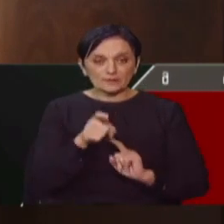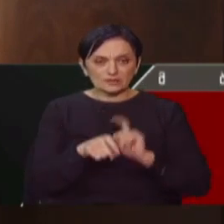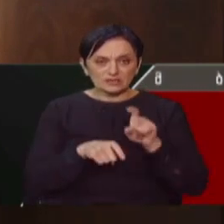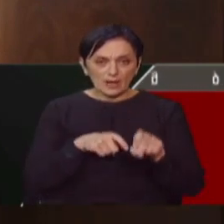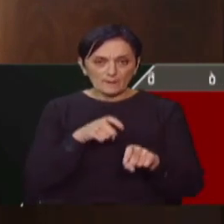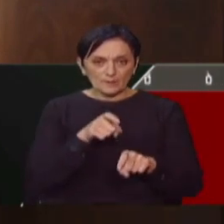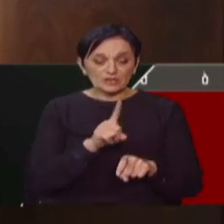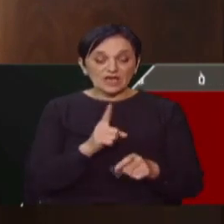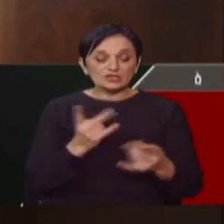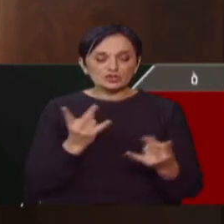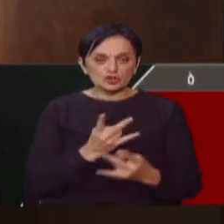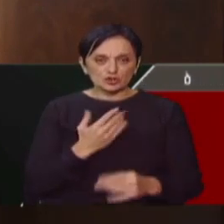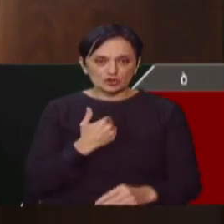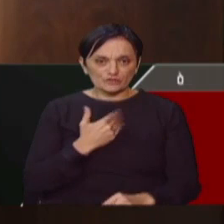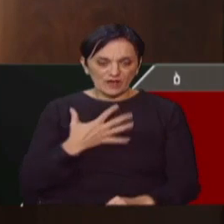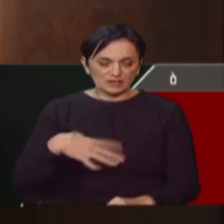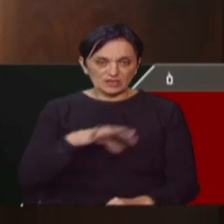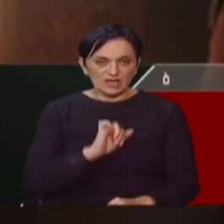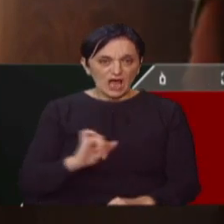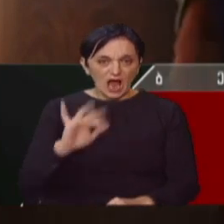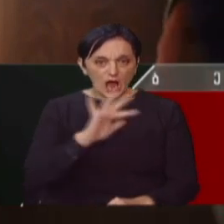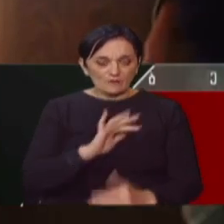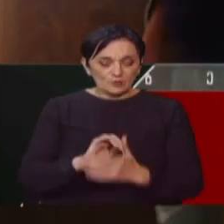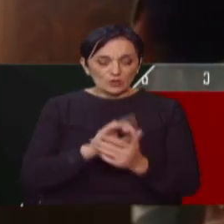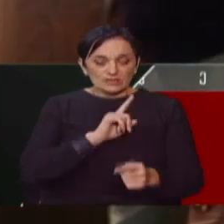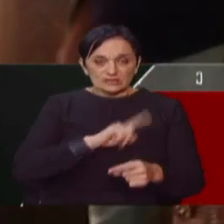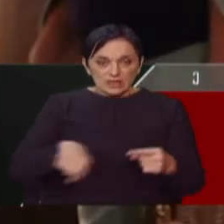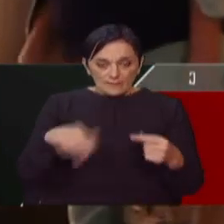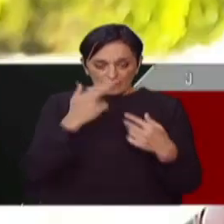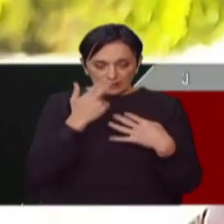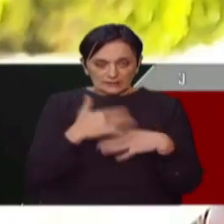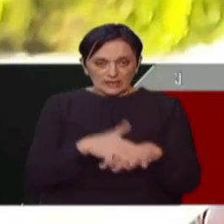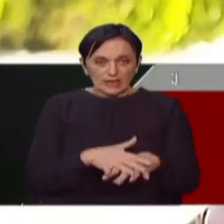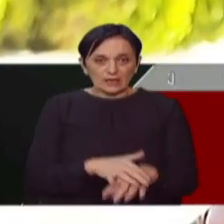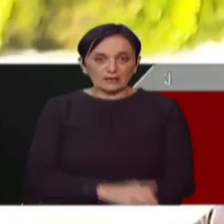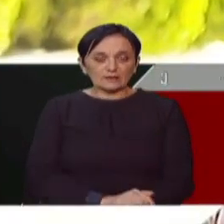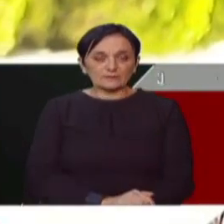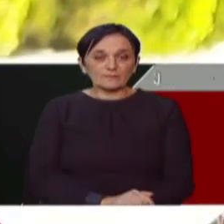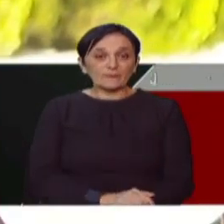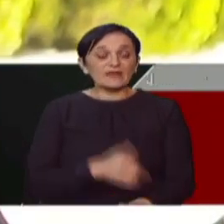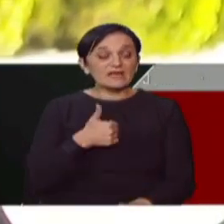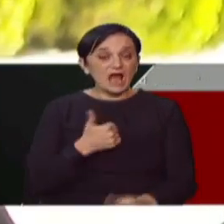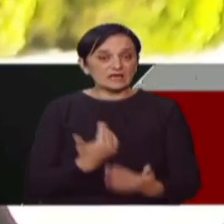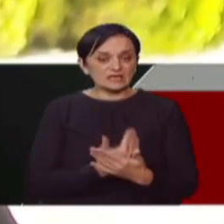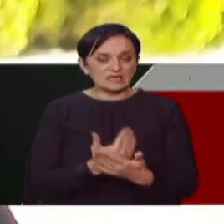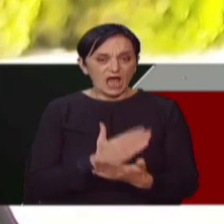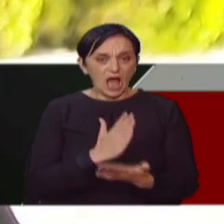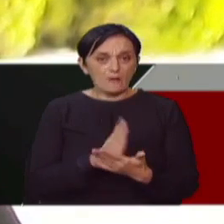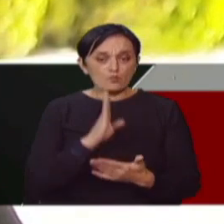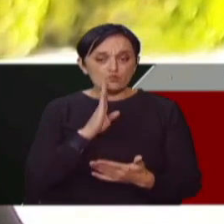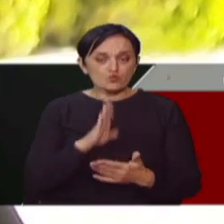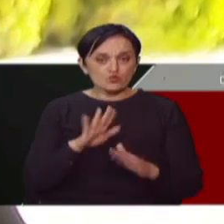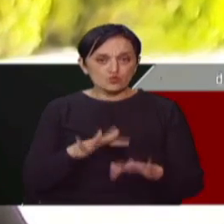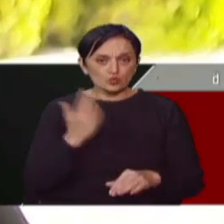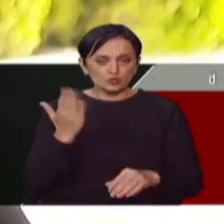ნაბიჯების გადადგმის, რაც ჭირდება ჩვენს ქვეყანას ევროკავშირში სწრაფი ინტეგრაციისთვის. კარგი ამბავი გვაქვს ბრიუსელიდან